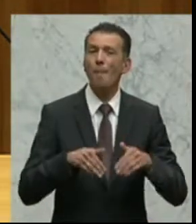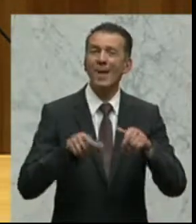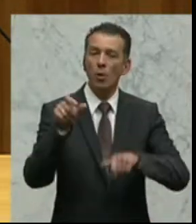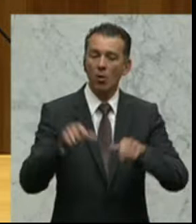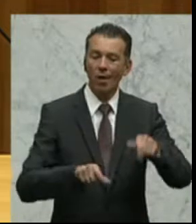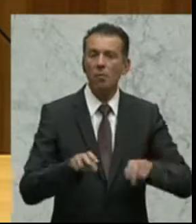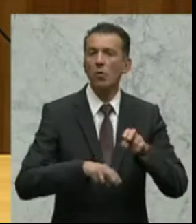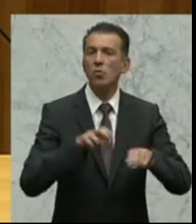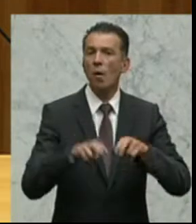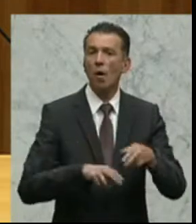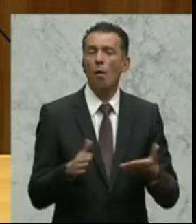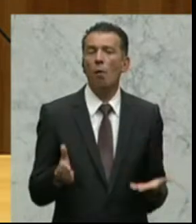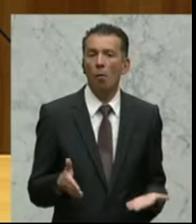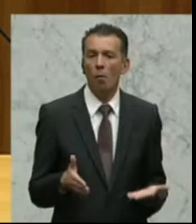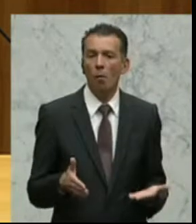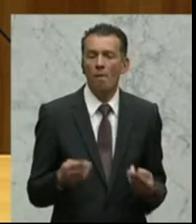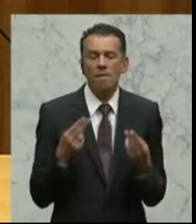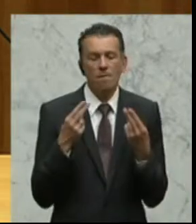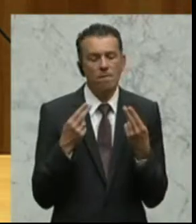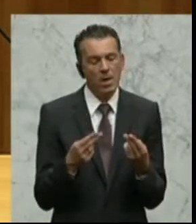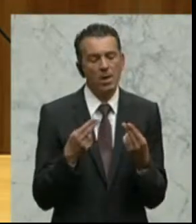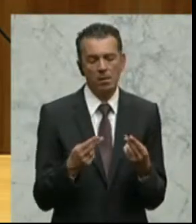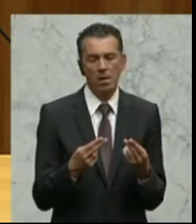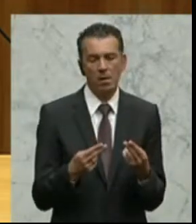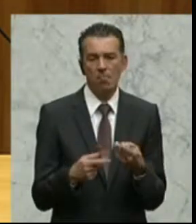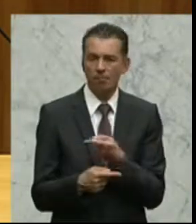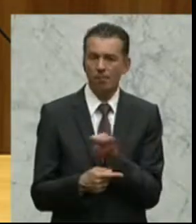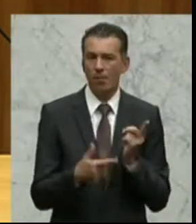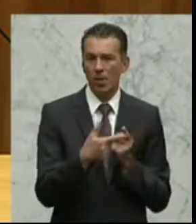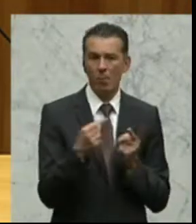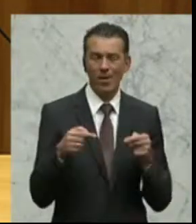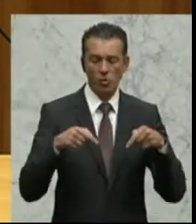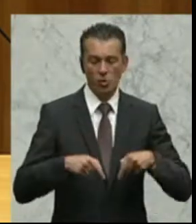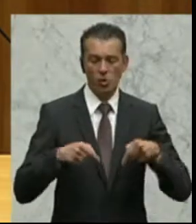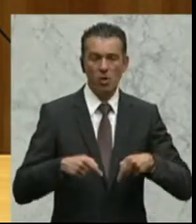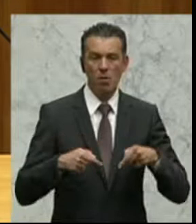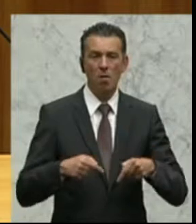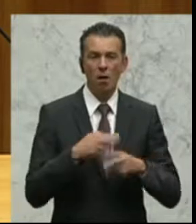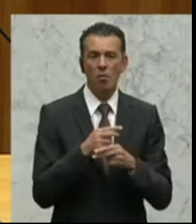ich, dass es ein wesentlicher Bestandteil ist, dass die Menschen, die hier in diesem Land viel Geld haben, auch einen gerechten